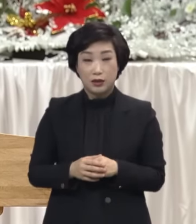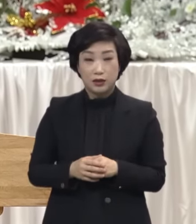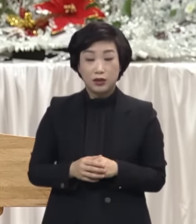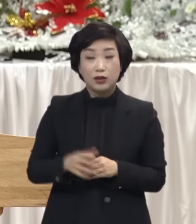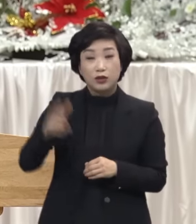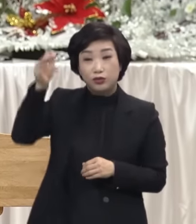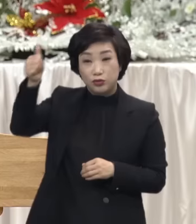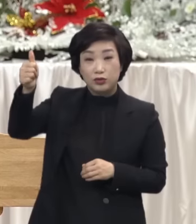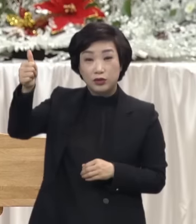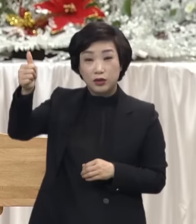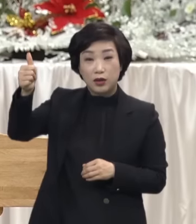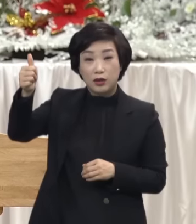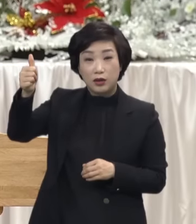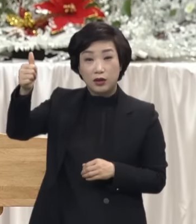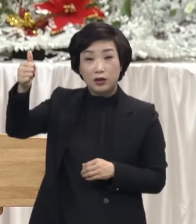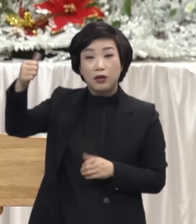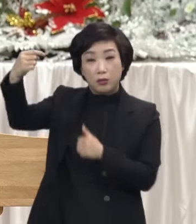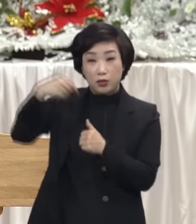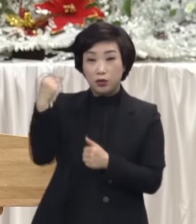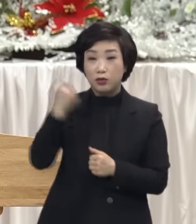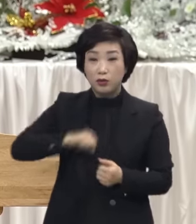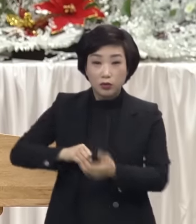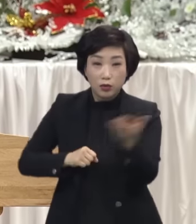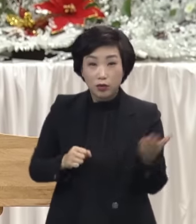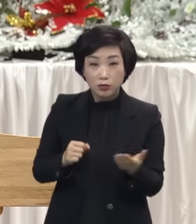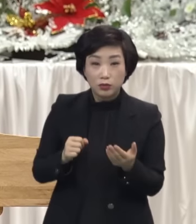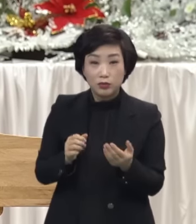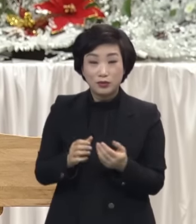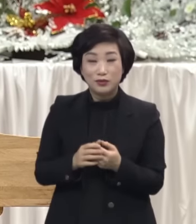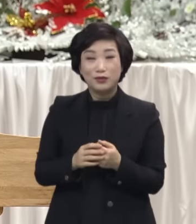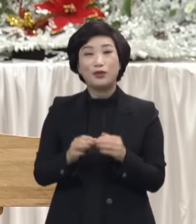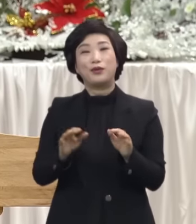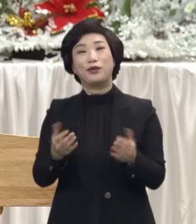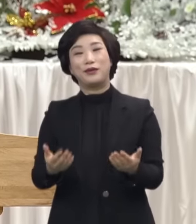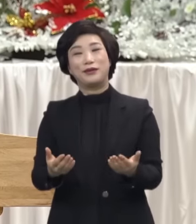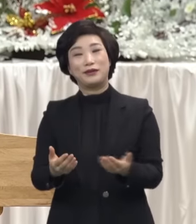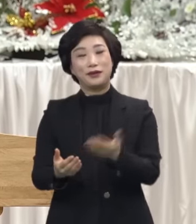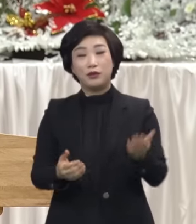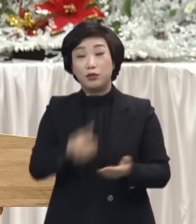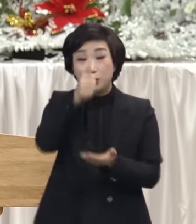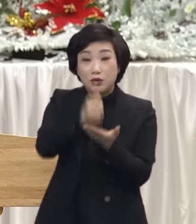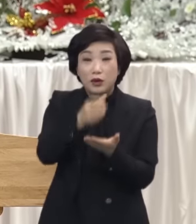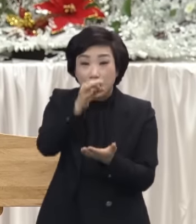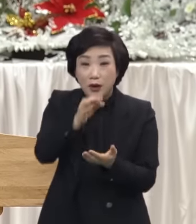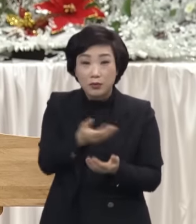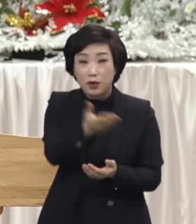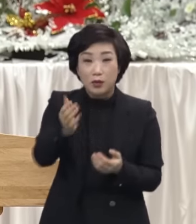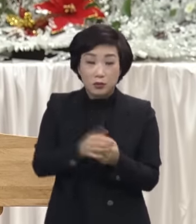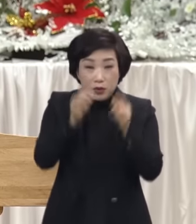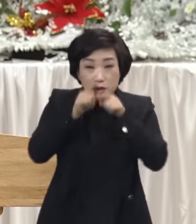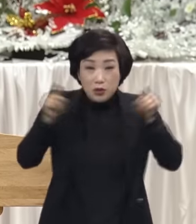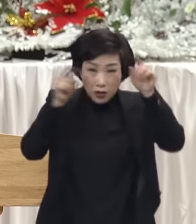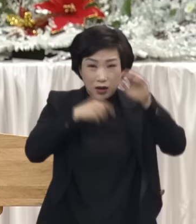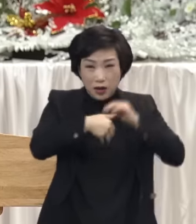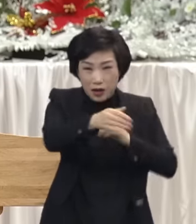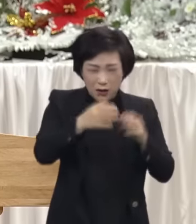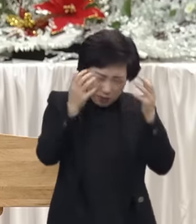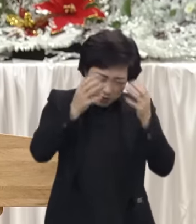주인의 말을 반역하고 도전했을 때 그 죄값으로 지옥이라는